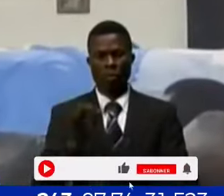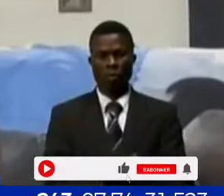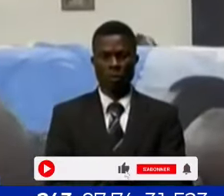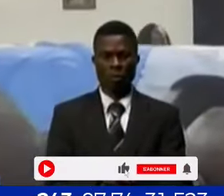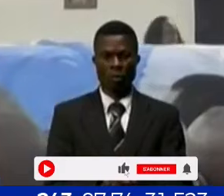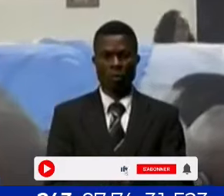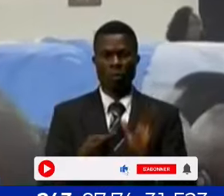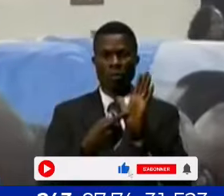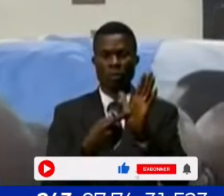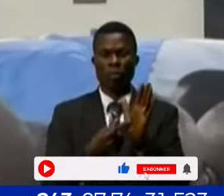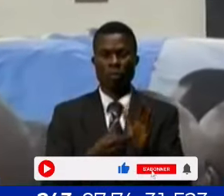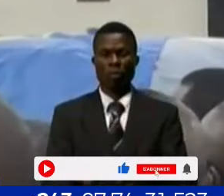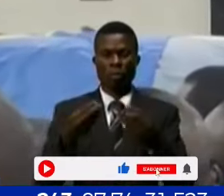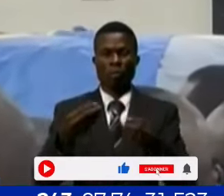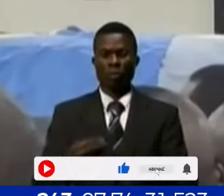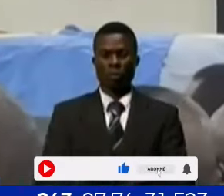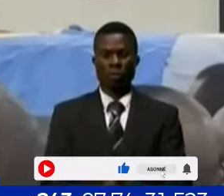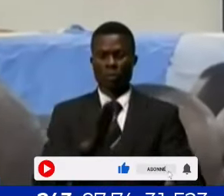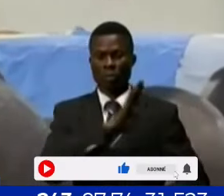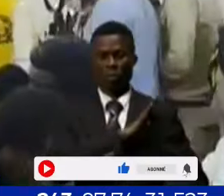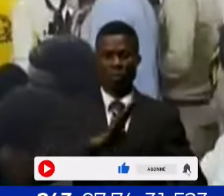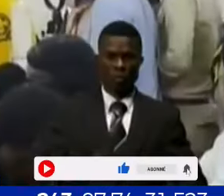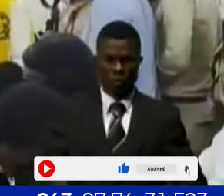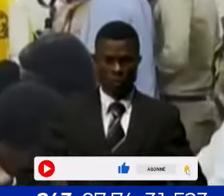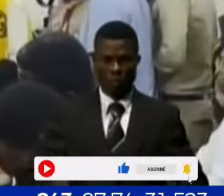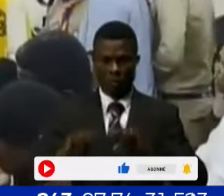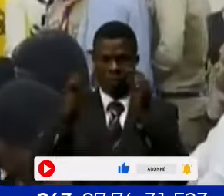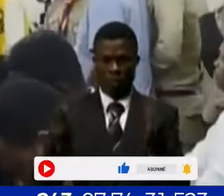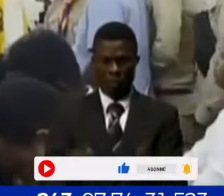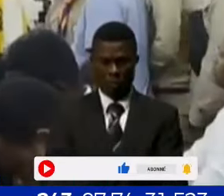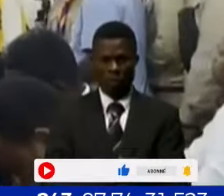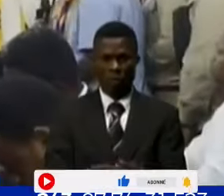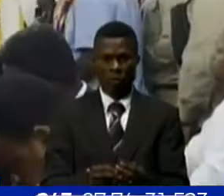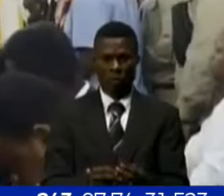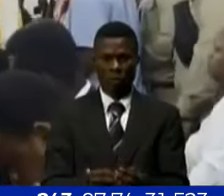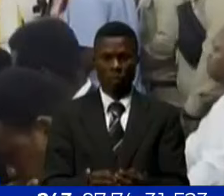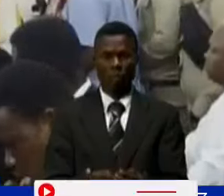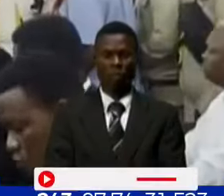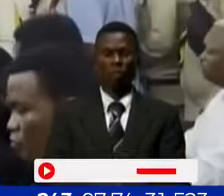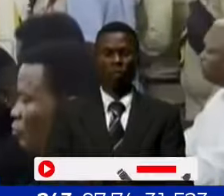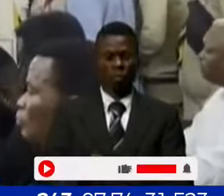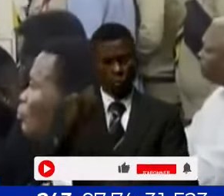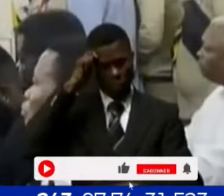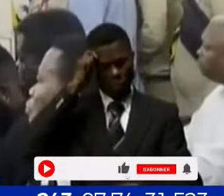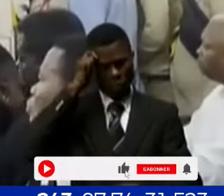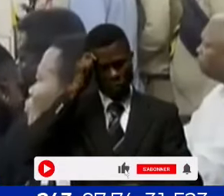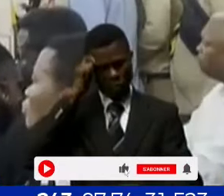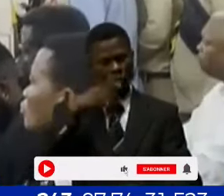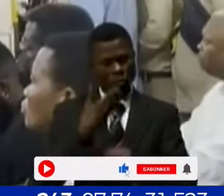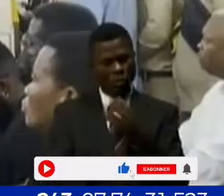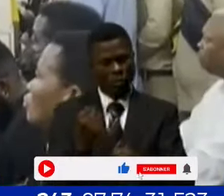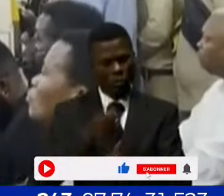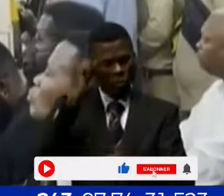Décoré à titre posthume par le bourgmestre et les scouts, l'homme a incarné des sons vivants de valeur pour sa